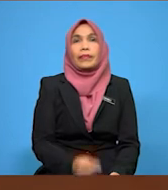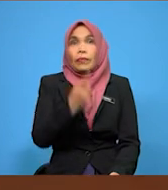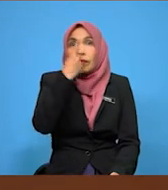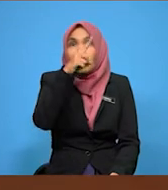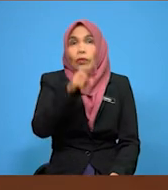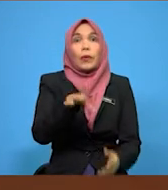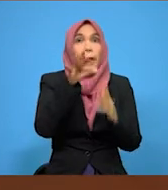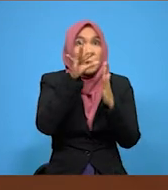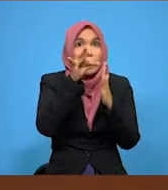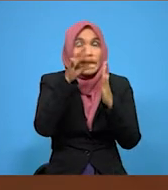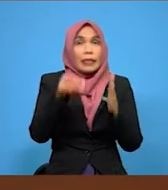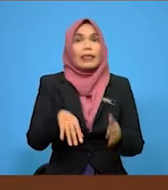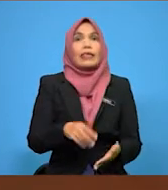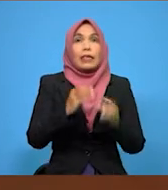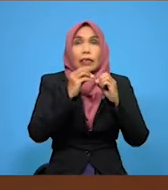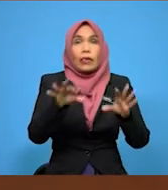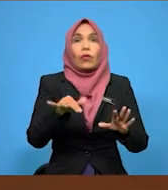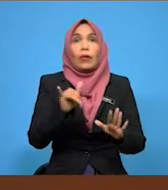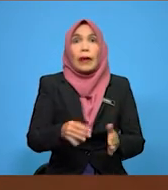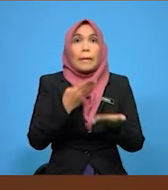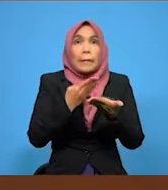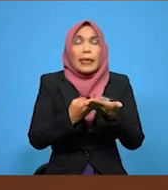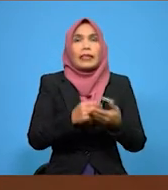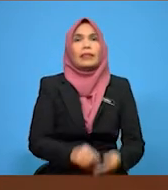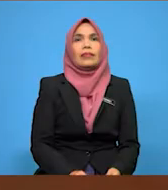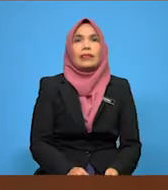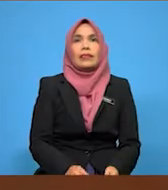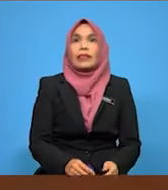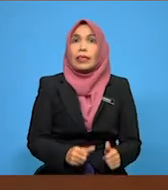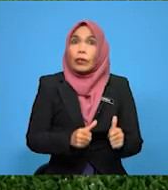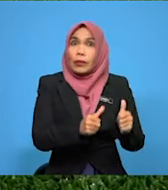Untuk memilih telur yang terbaik, sila ikuti langkah ini.